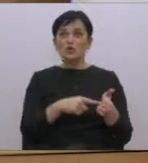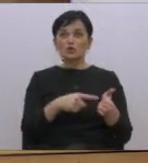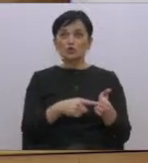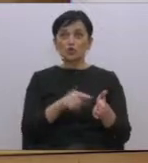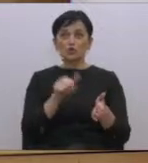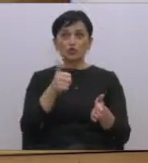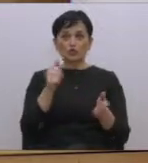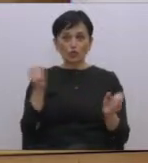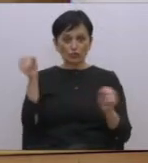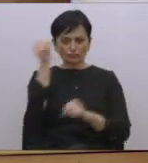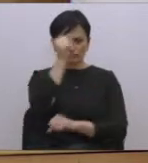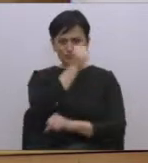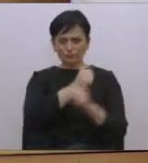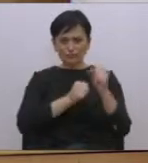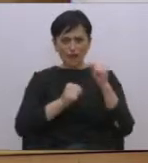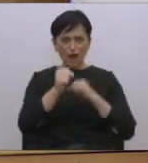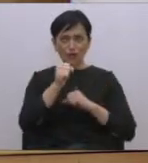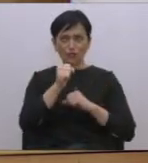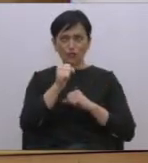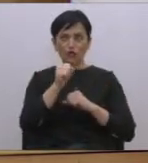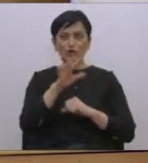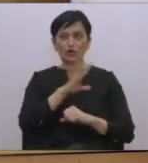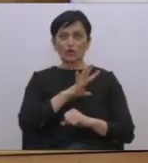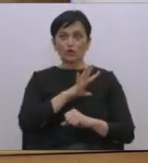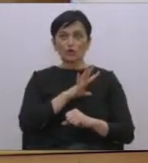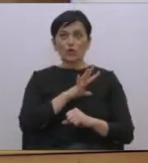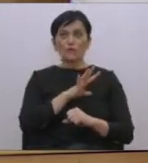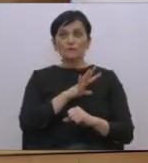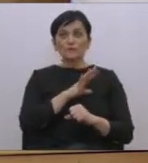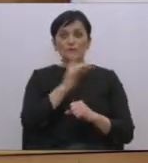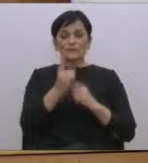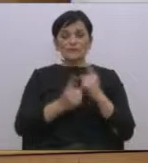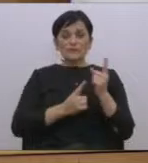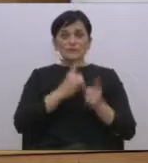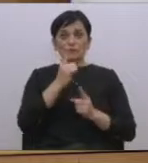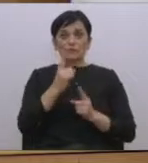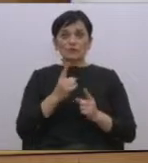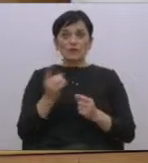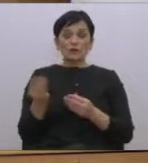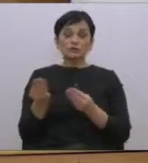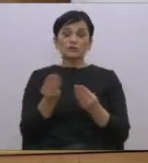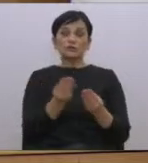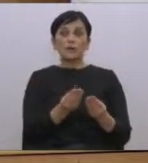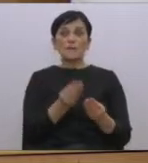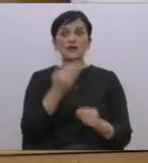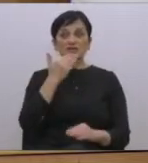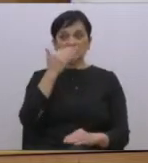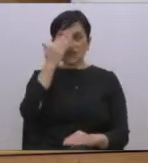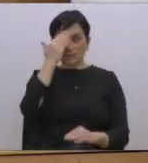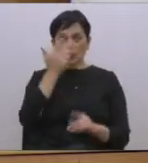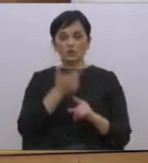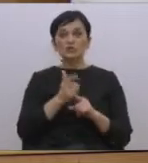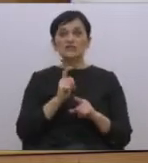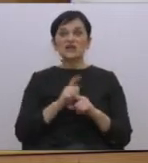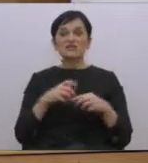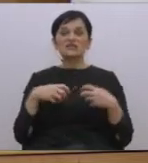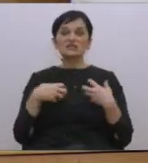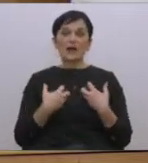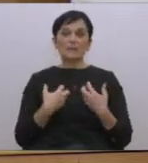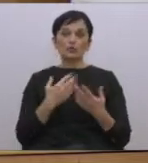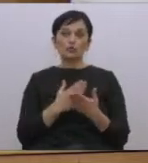ramdinet gauaz rebeli. Iho, maciorisis reforma romel, ce mă uit anet, zapchulși, da, zalien samtuharua